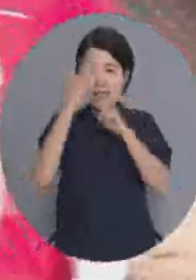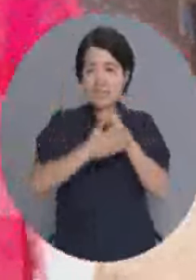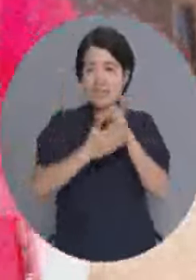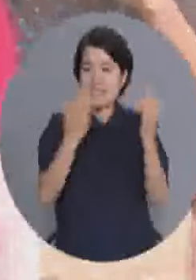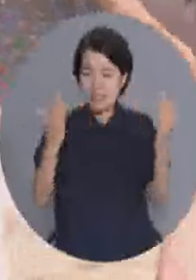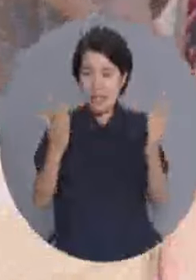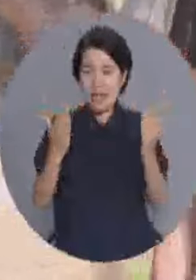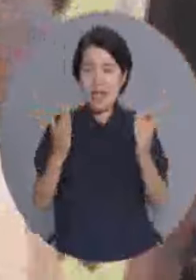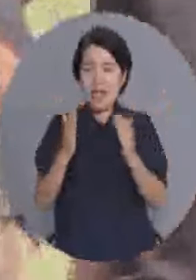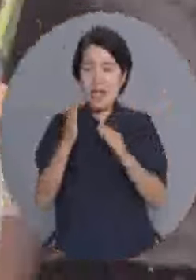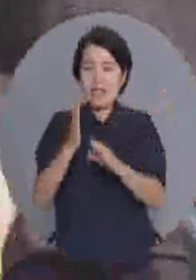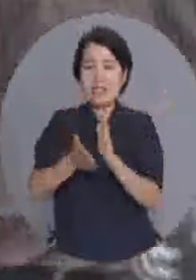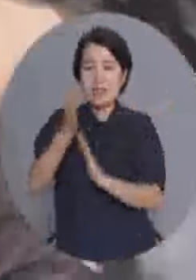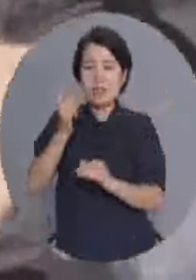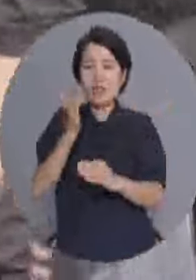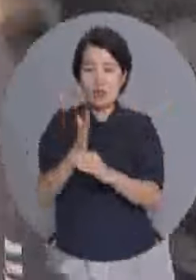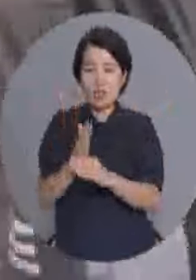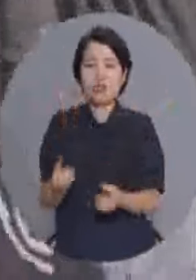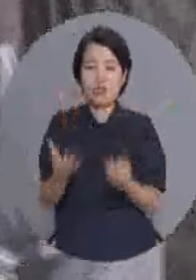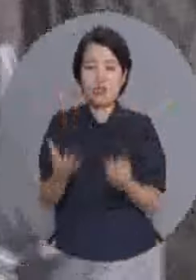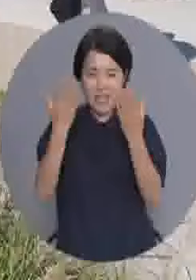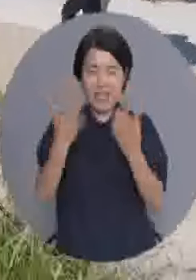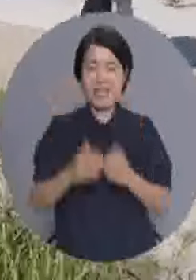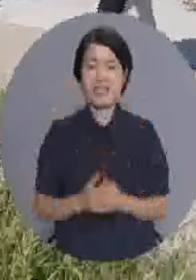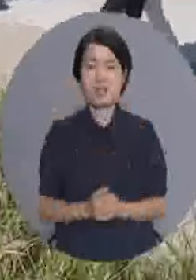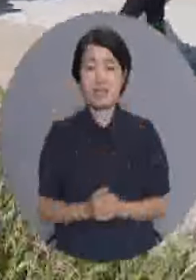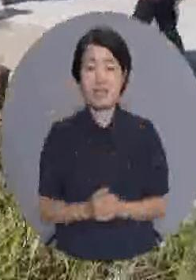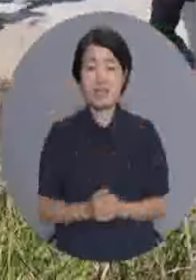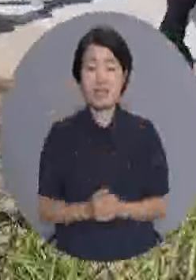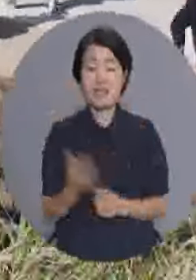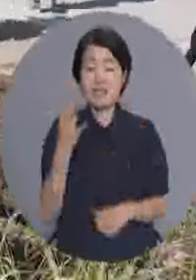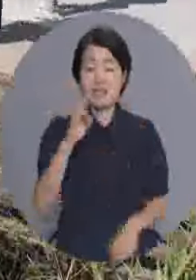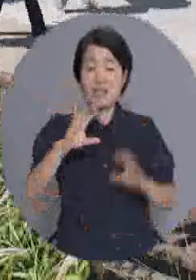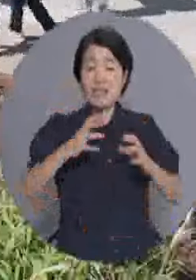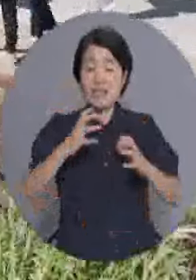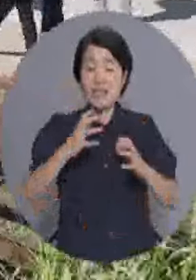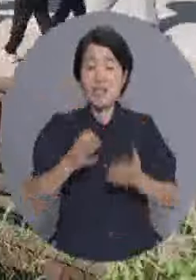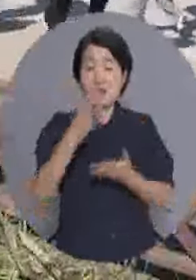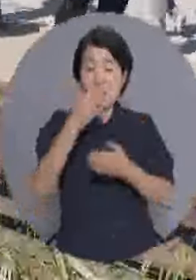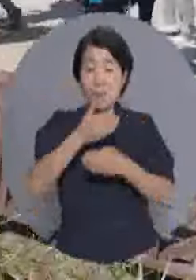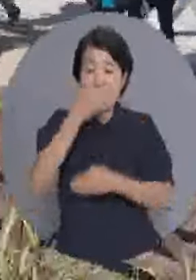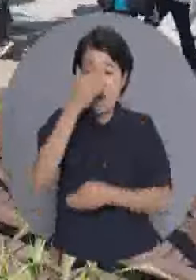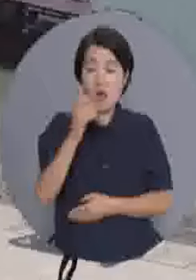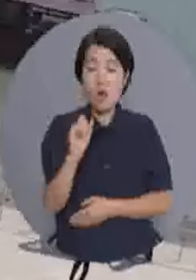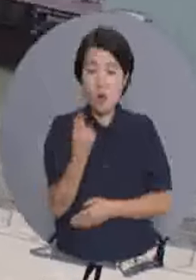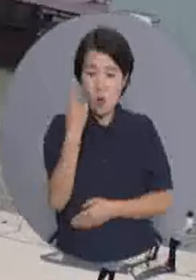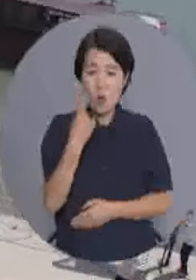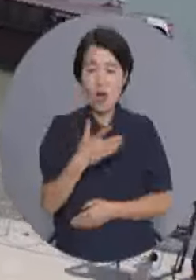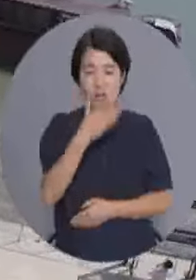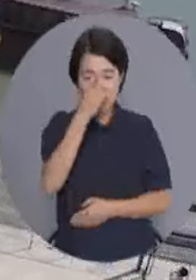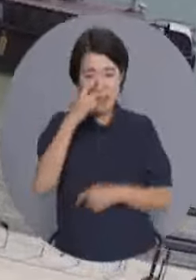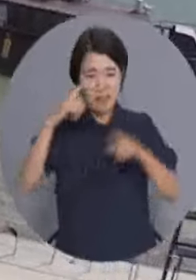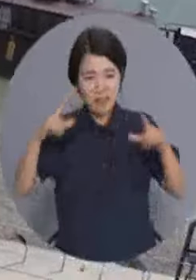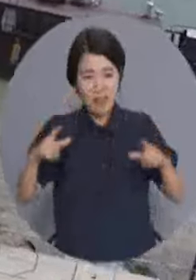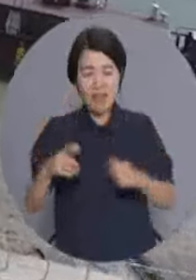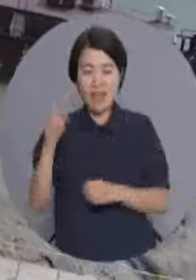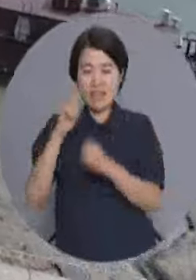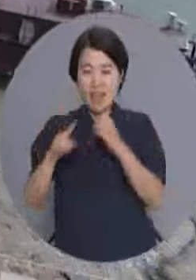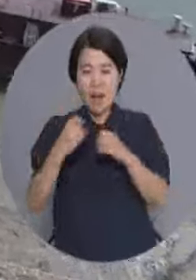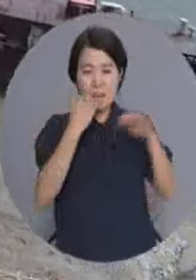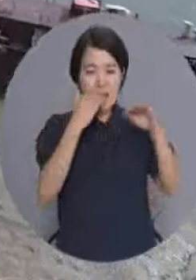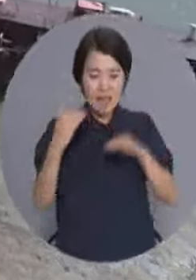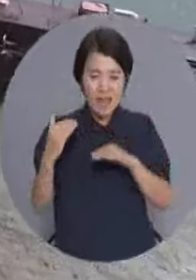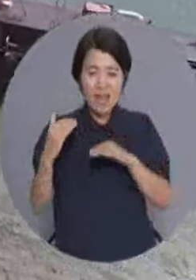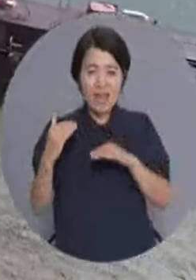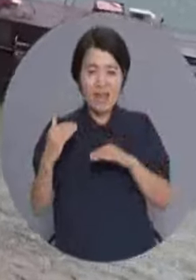시민 축제의 의미를 살렸습니다. 2024 세계유산 축전 개막과 함께 순천이 산사에서